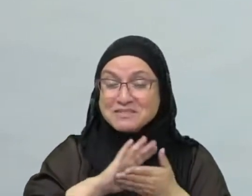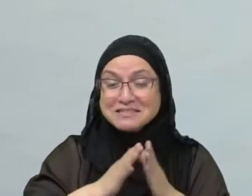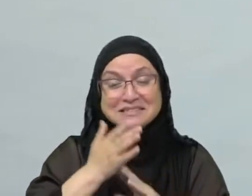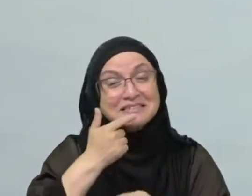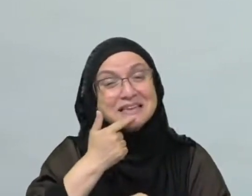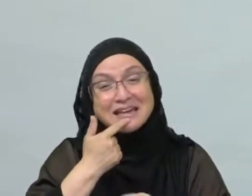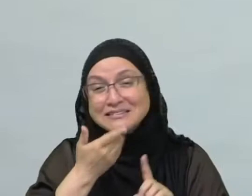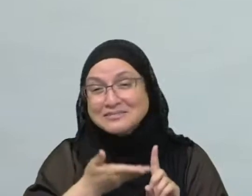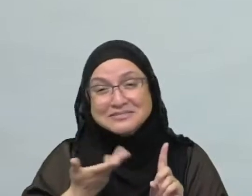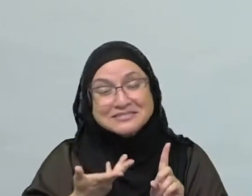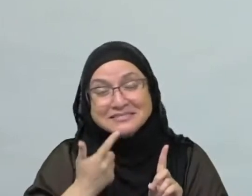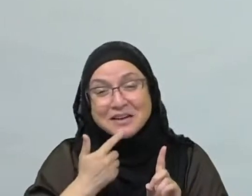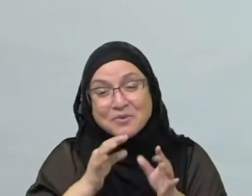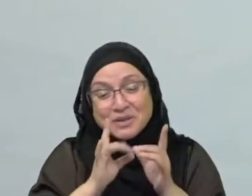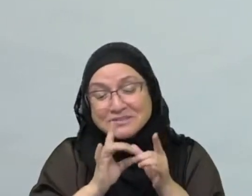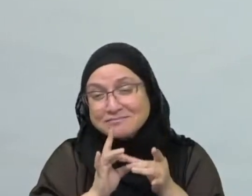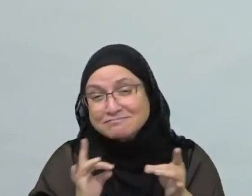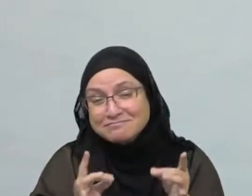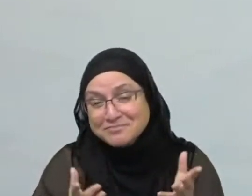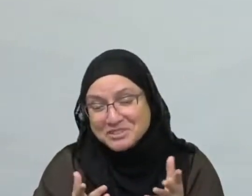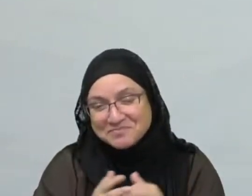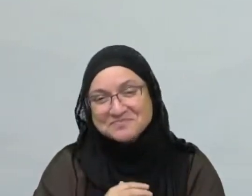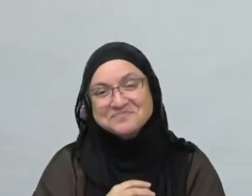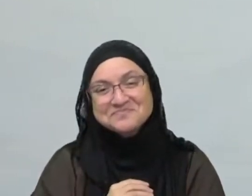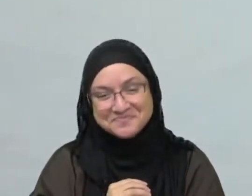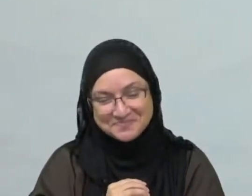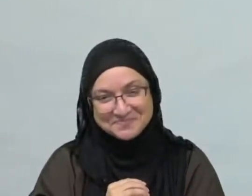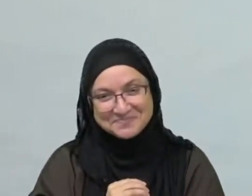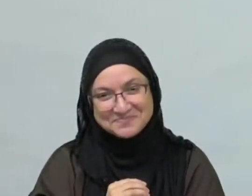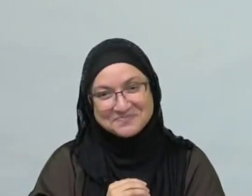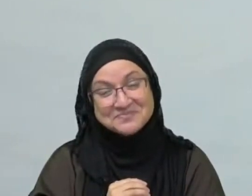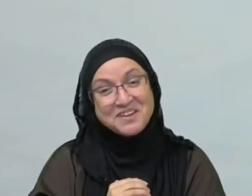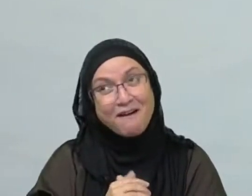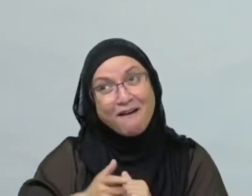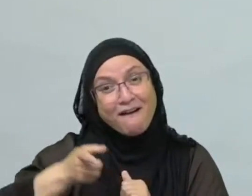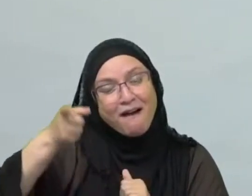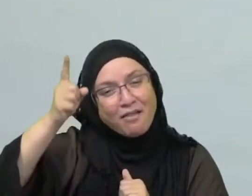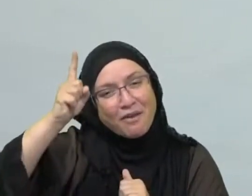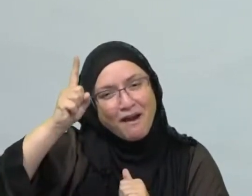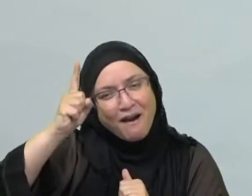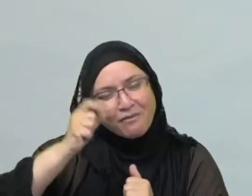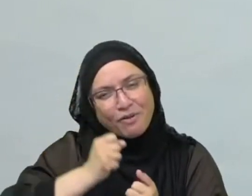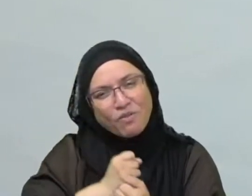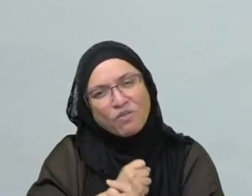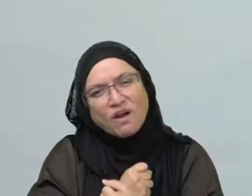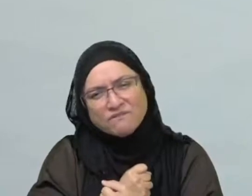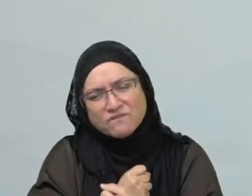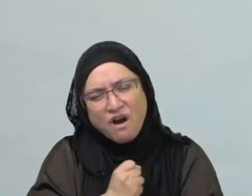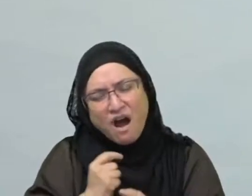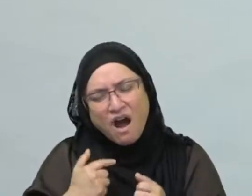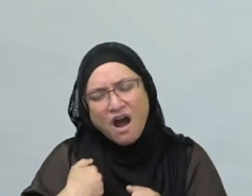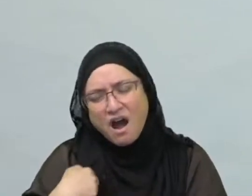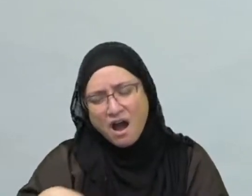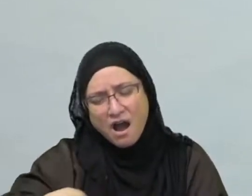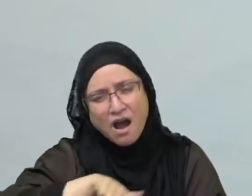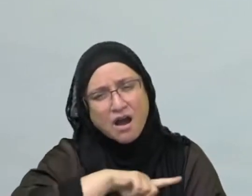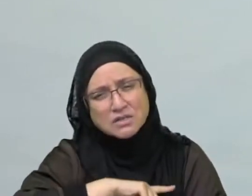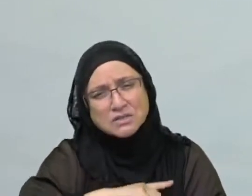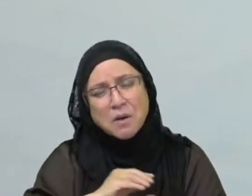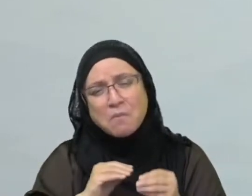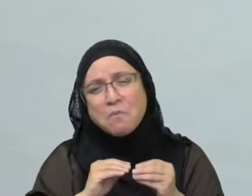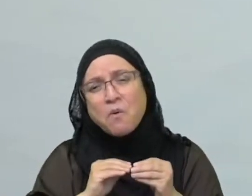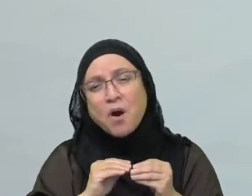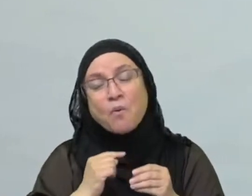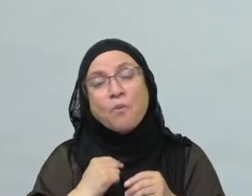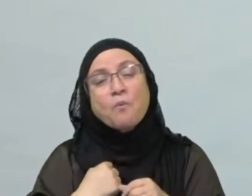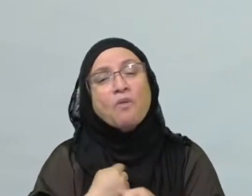مَا عَنِتُمْ حَرِيسٌ عَلَيْكُمْ, he loves us more than we love ourselves. The Prophet ﷺ saw people in pain, and he saw animals